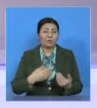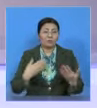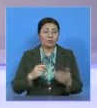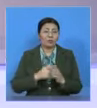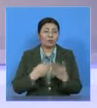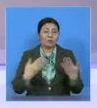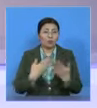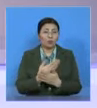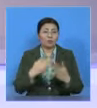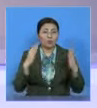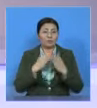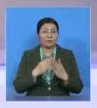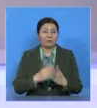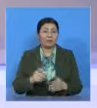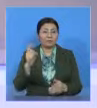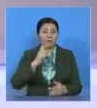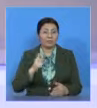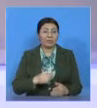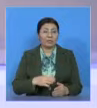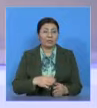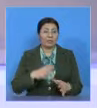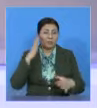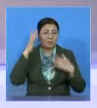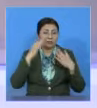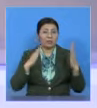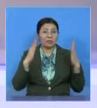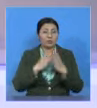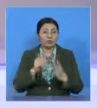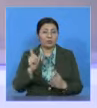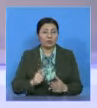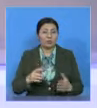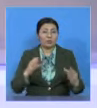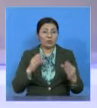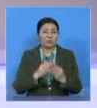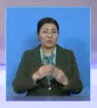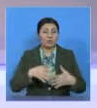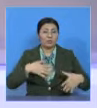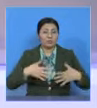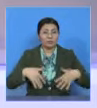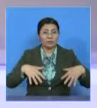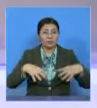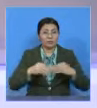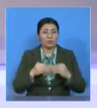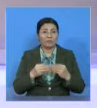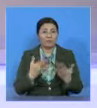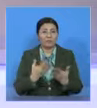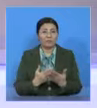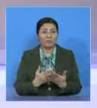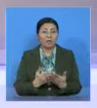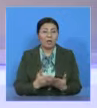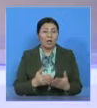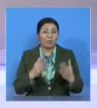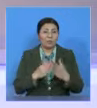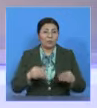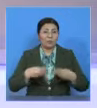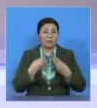квартир. Владельцами заветных квадратных метров стали люди из категории социально уязвимых слоев населения. Жилье